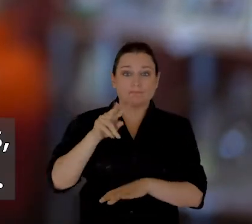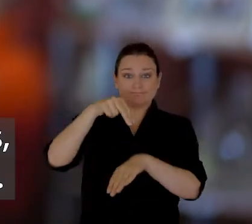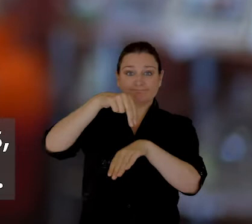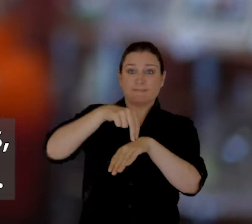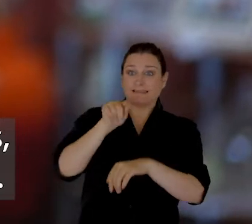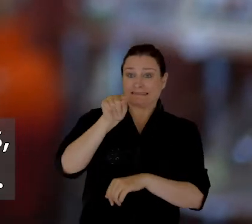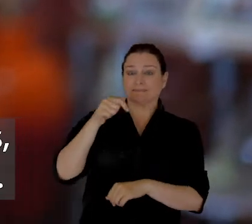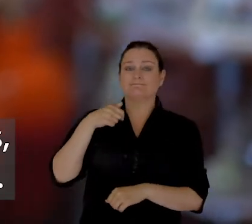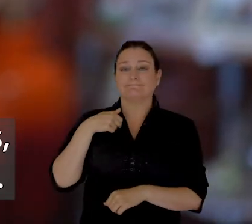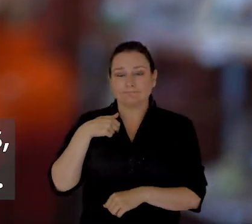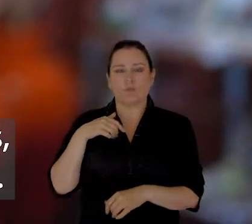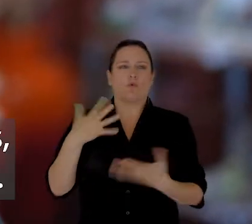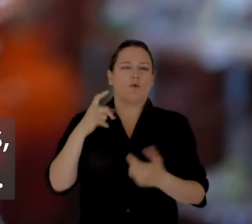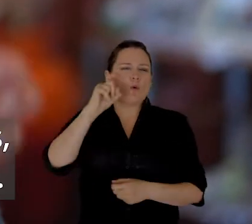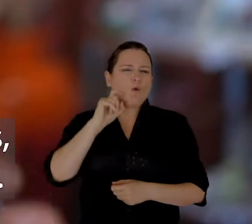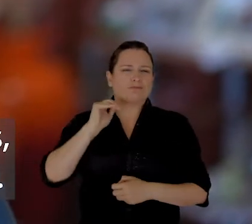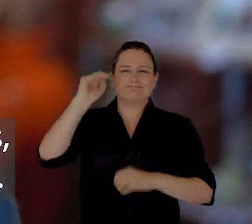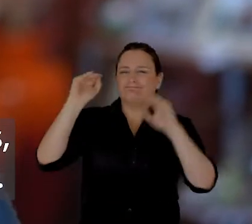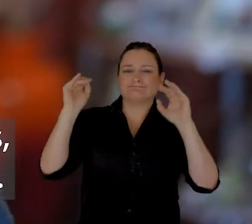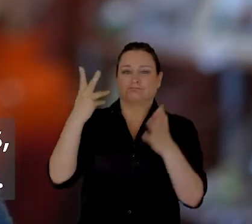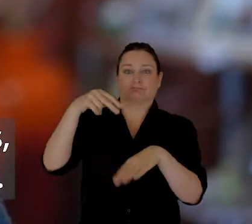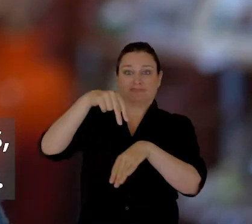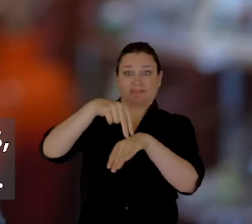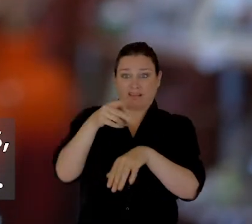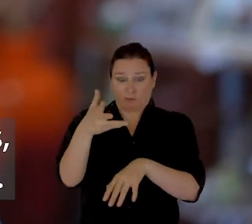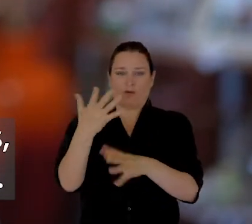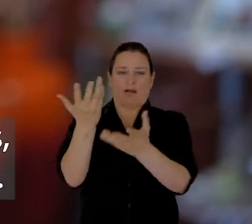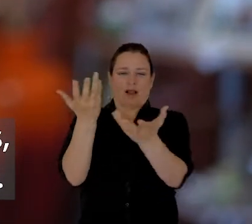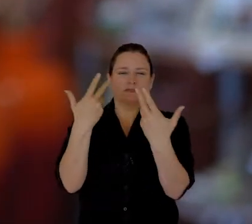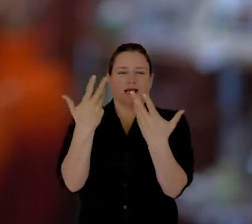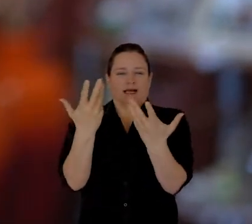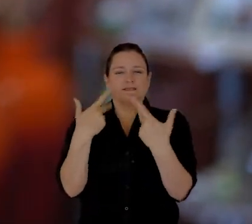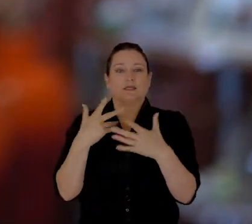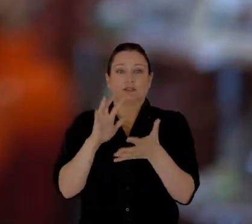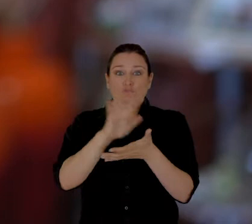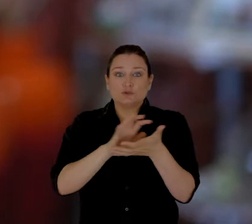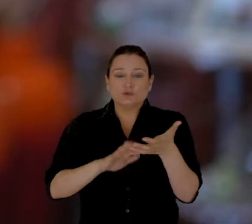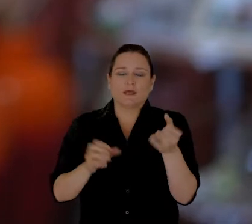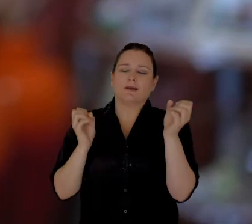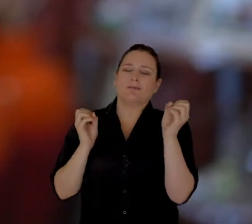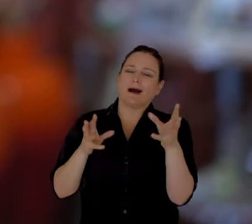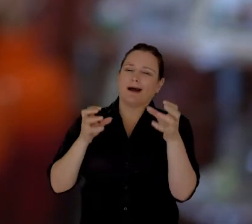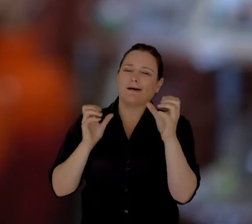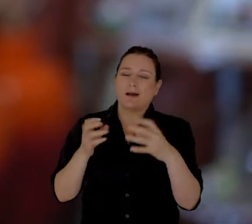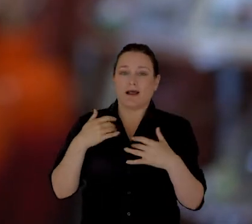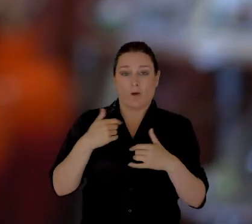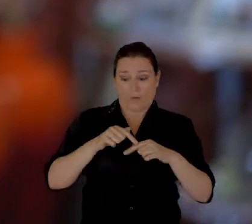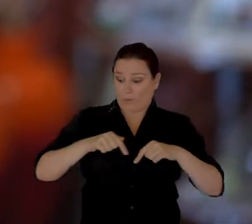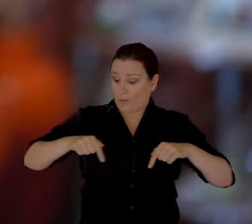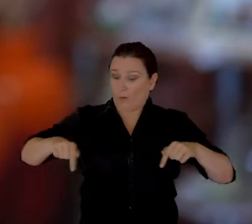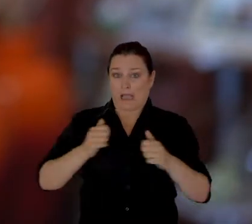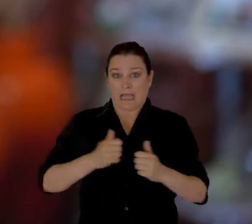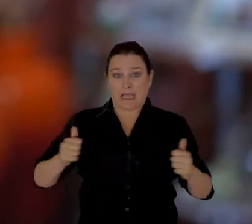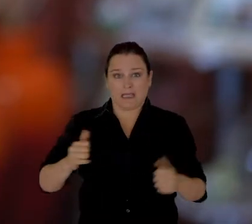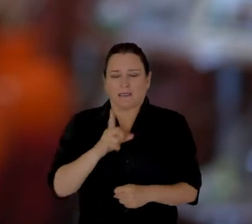saam met ouma hulle was nie, het pa of ma vir ons 'n storiekie vertel. En ons sit, geen kind maak